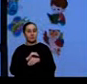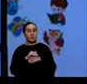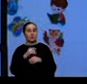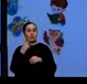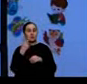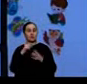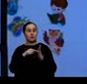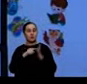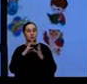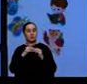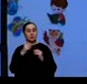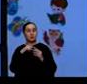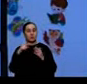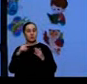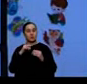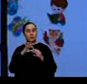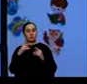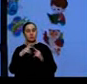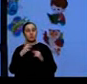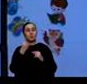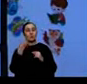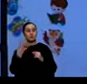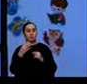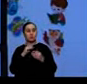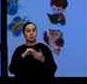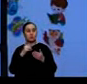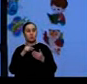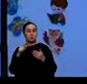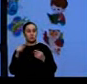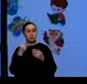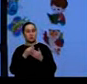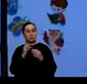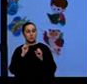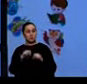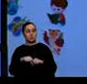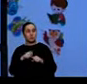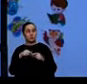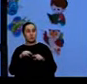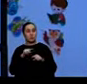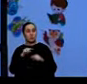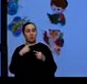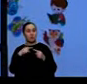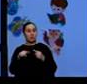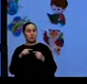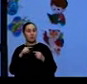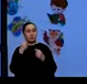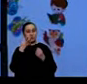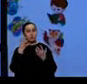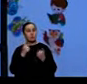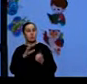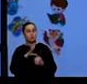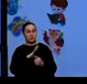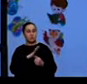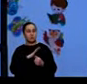Barakalla. Ikkita nuqta orqali egri chiziqni ham bir nechta chizish mumkin. Demak, farqlarini bilib